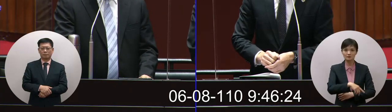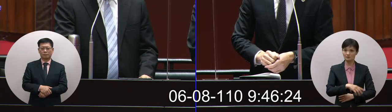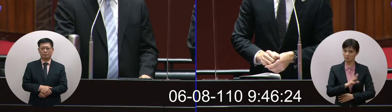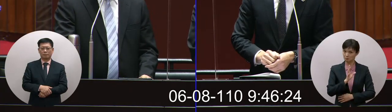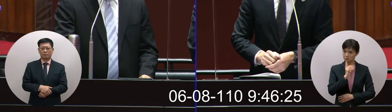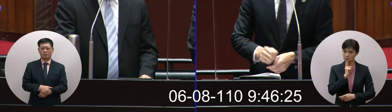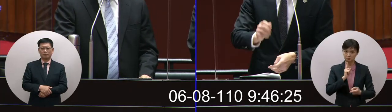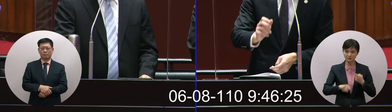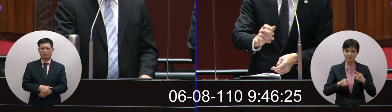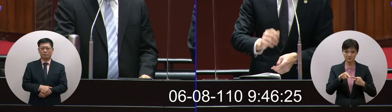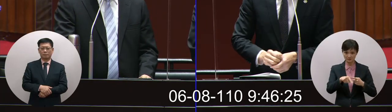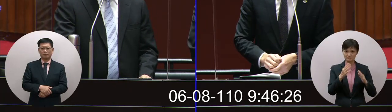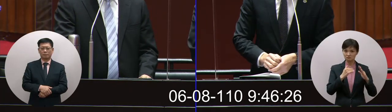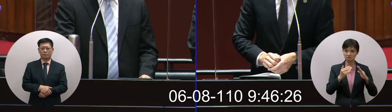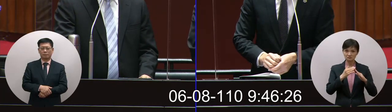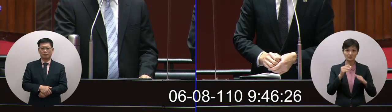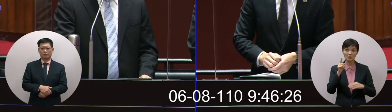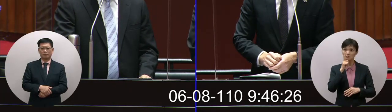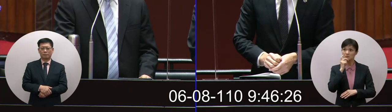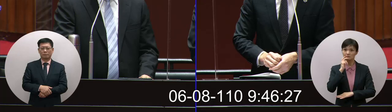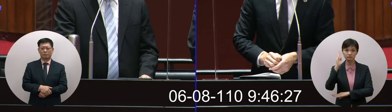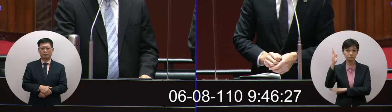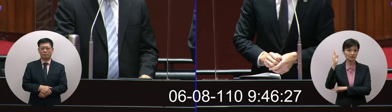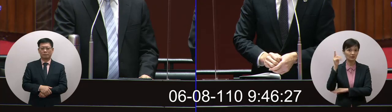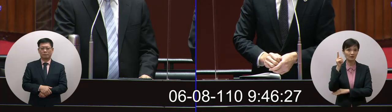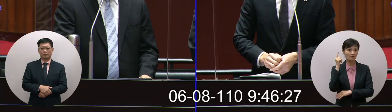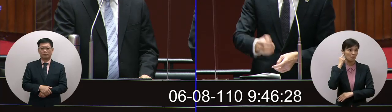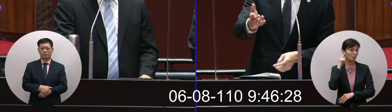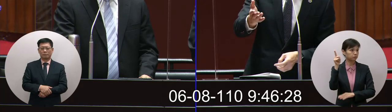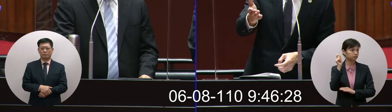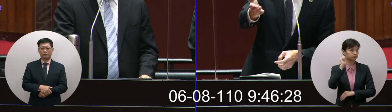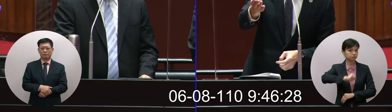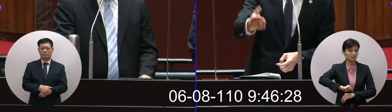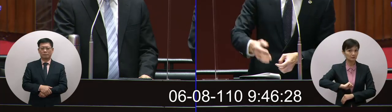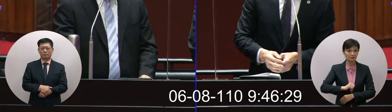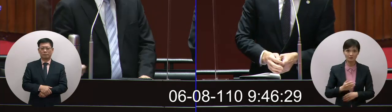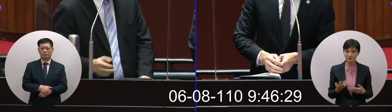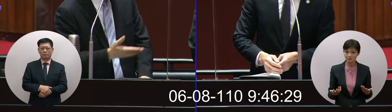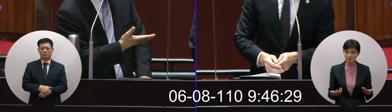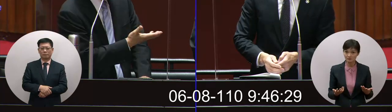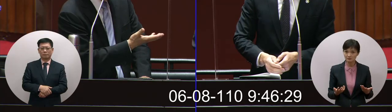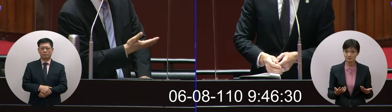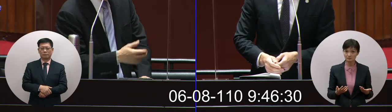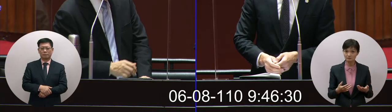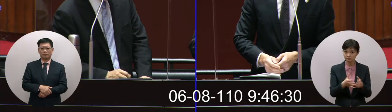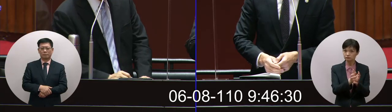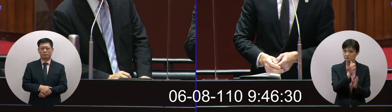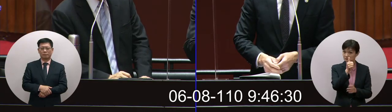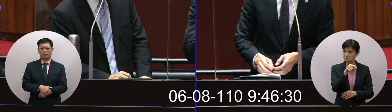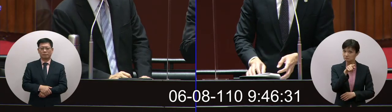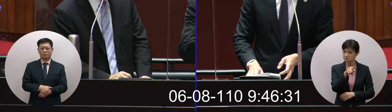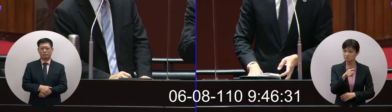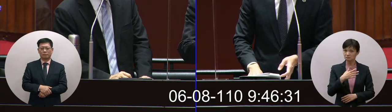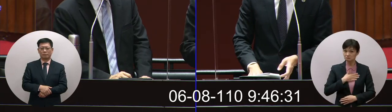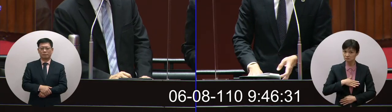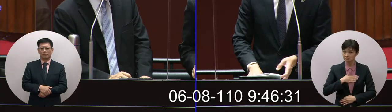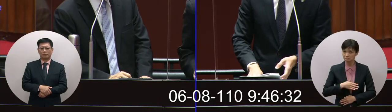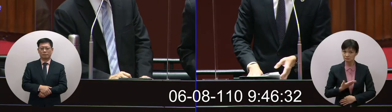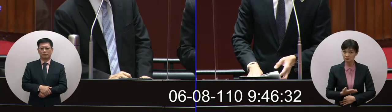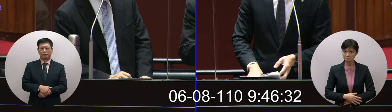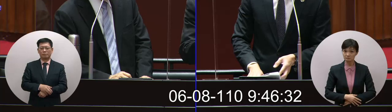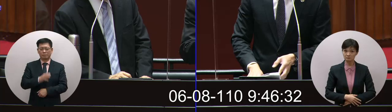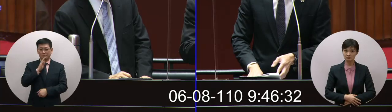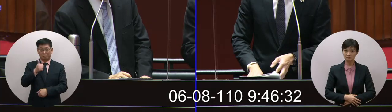中央的防疫的这个指引的这个问题啦吼。我看部长起来，部长是不是有想要这个？